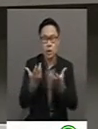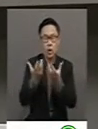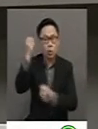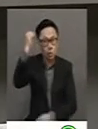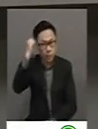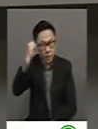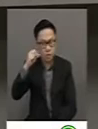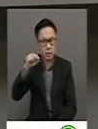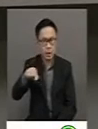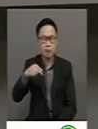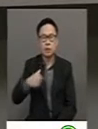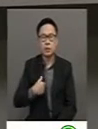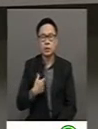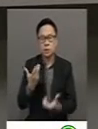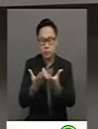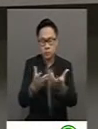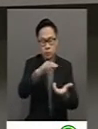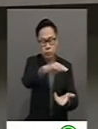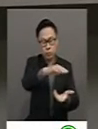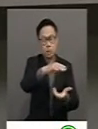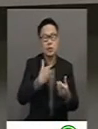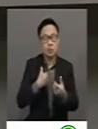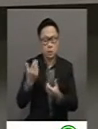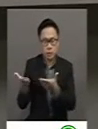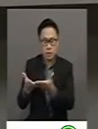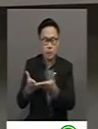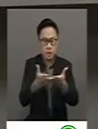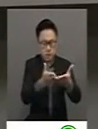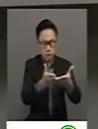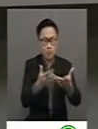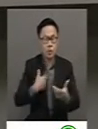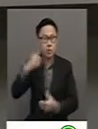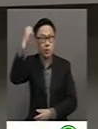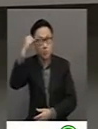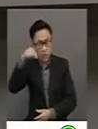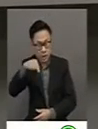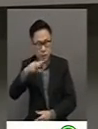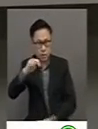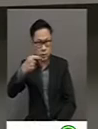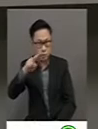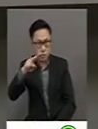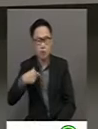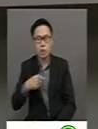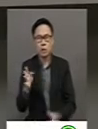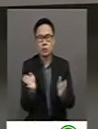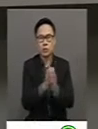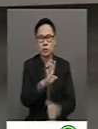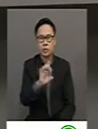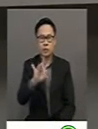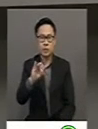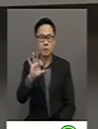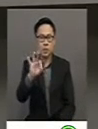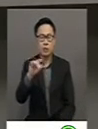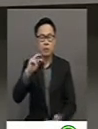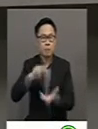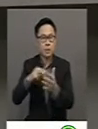าที่นำเข้ามาทั้งหมด489คันนี้นะครับเป็นสินค้าที่นำเข้ามาจ